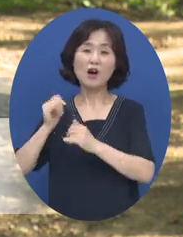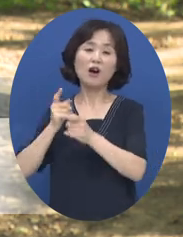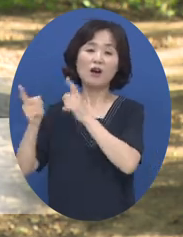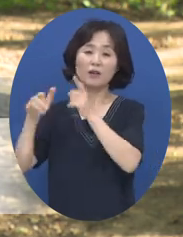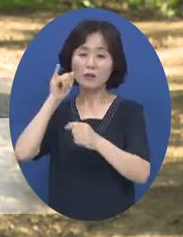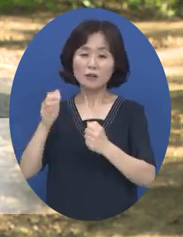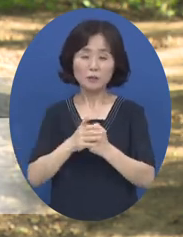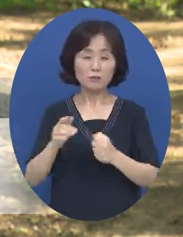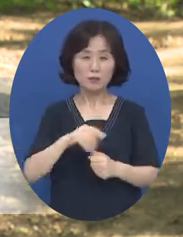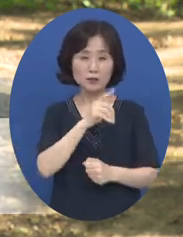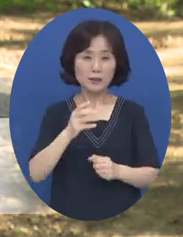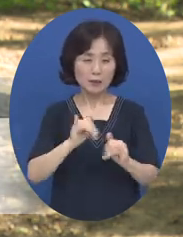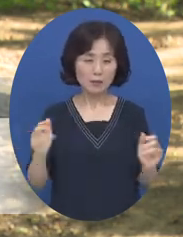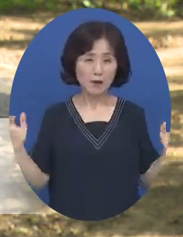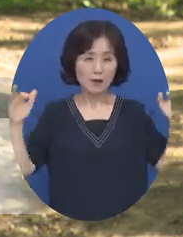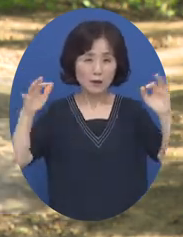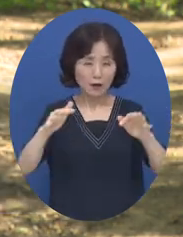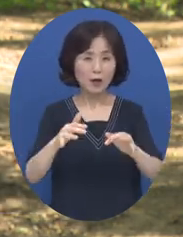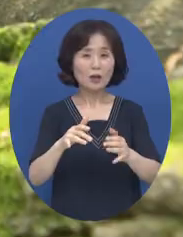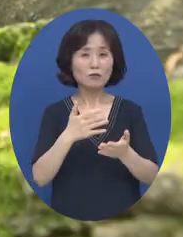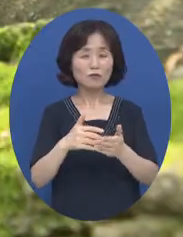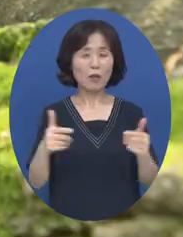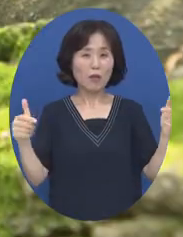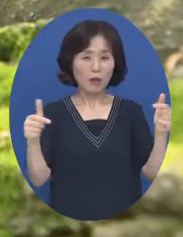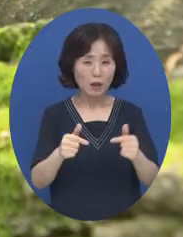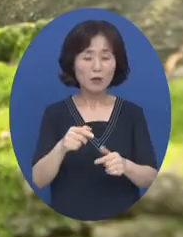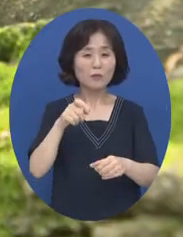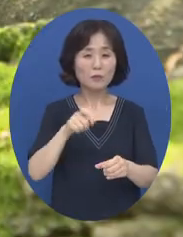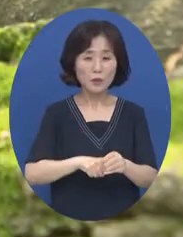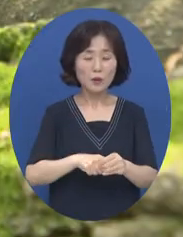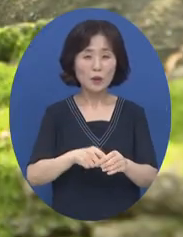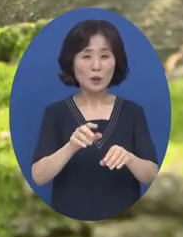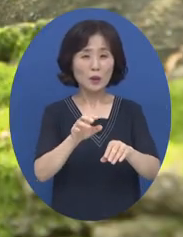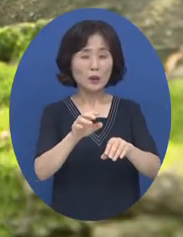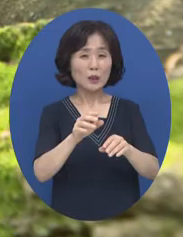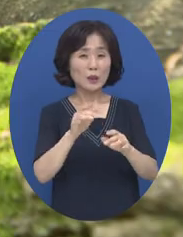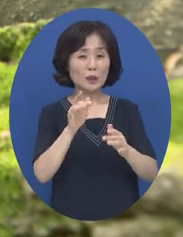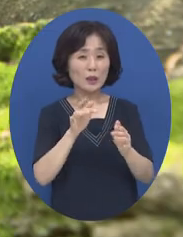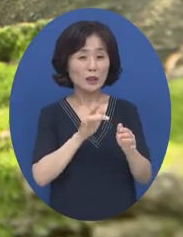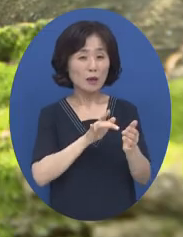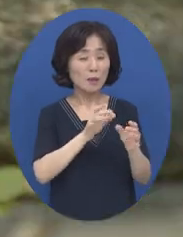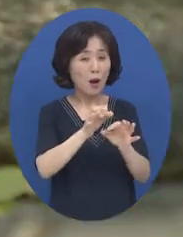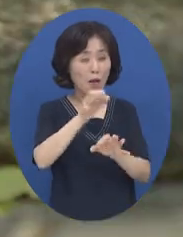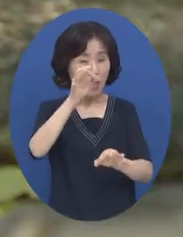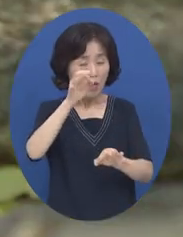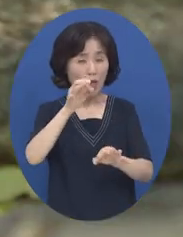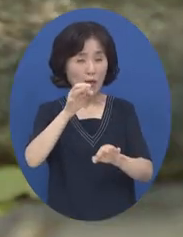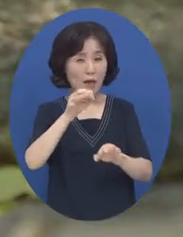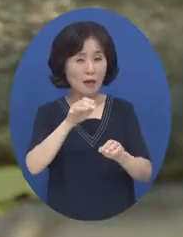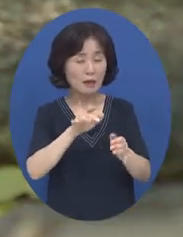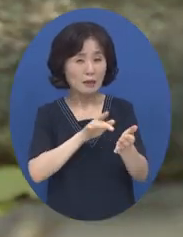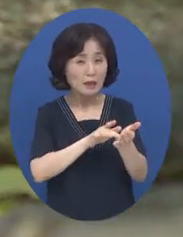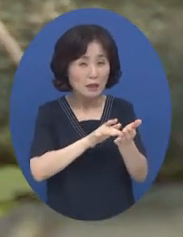해서 최대한 개체 수를 감소시키는 게 목표입니다. 대벌레 피해를 입은 나무는 고사하거나 죽지는 않고